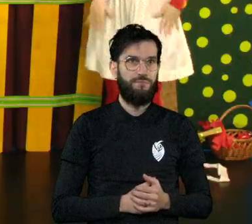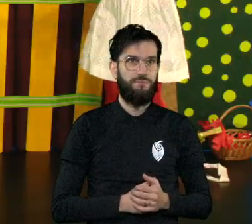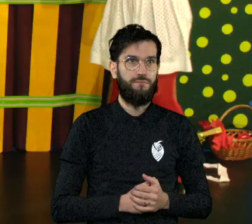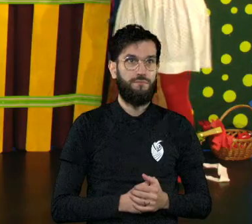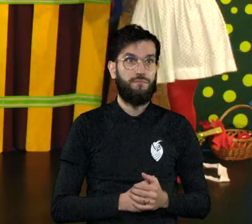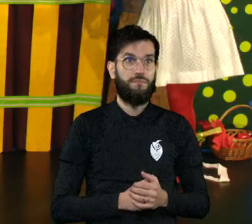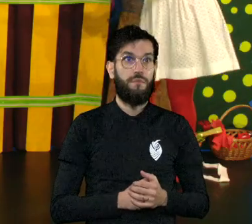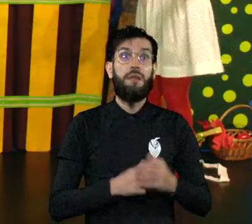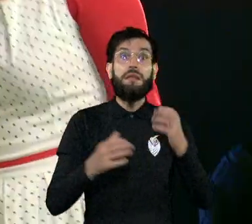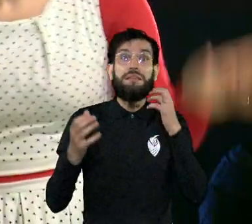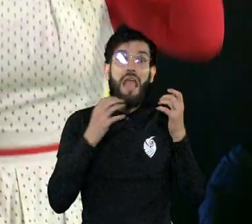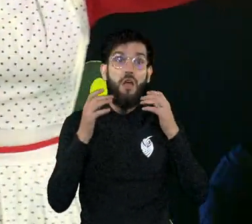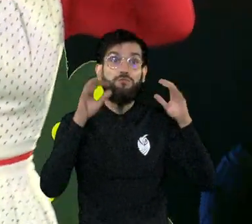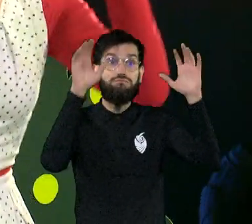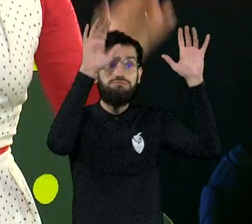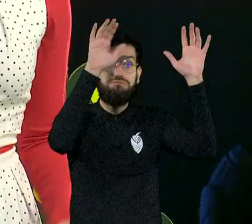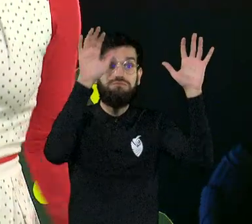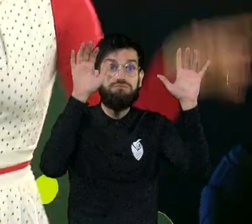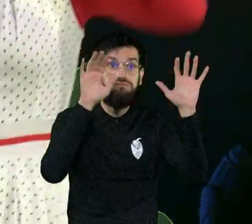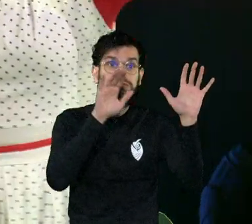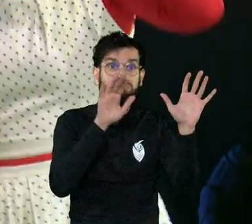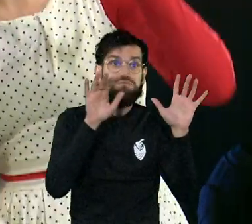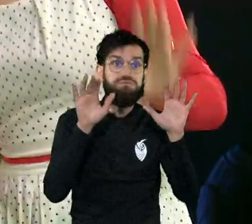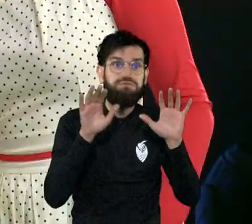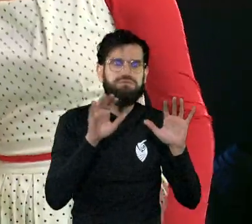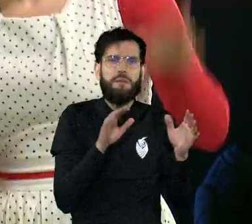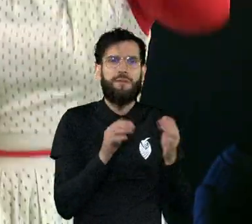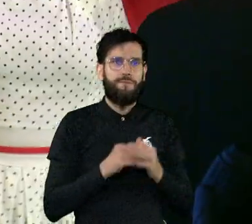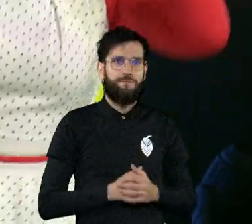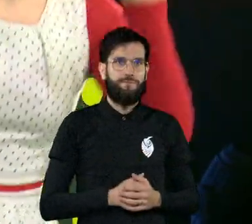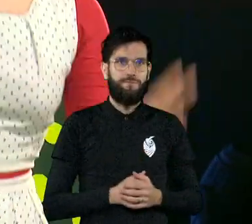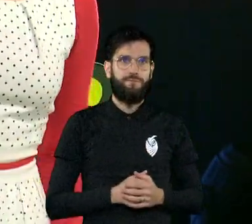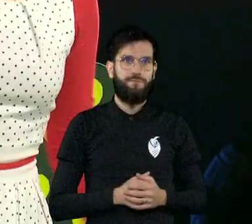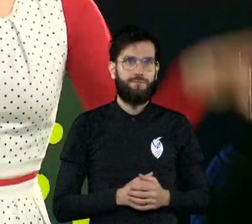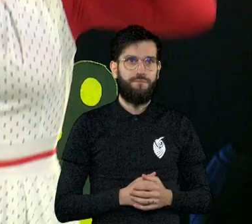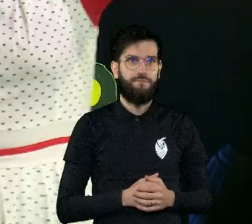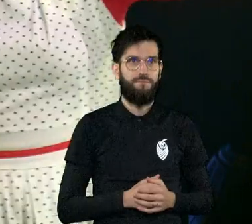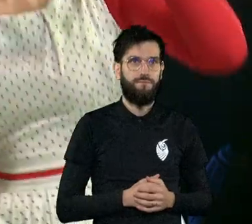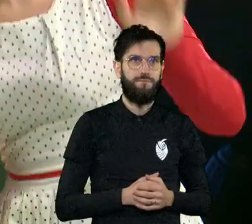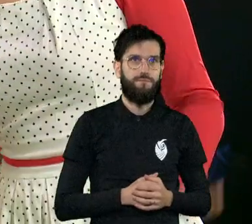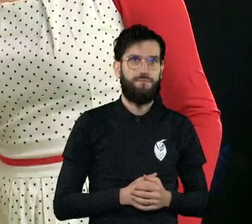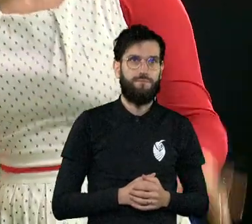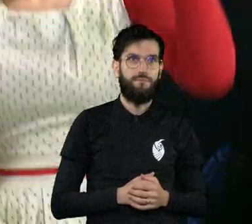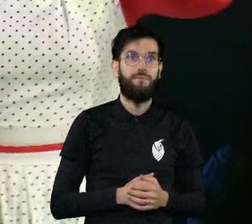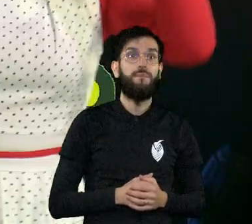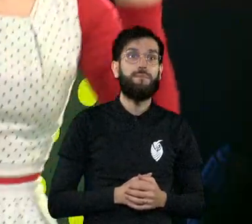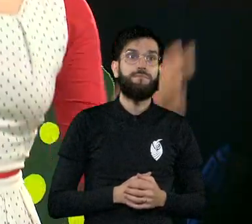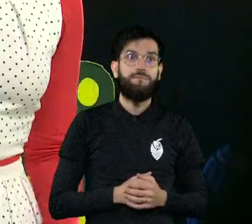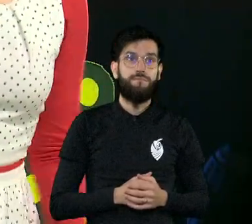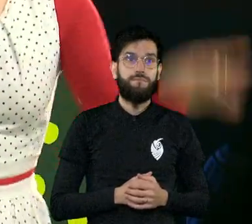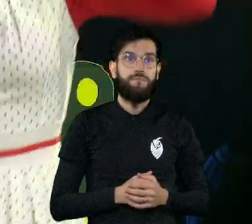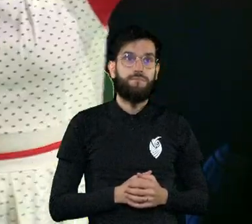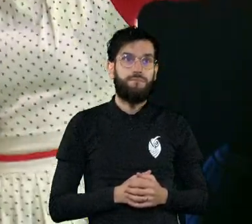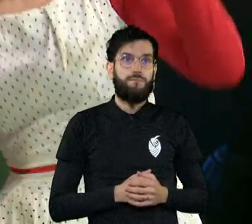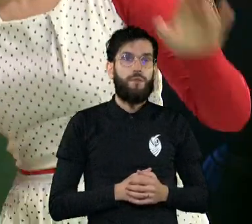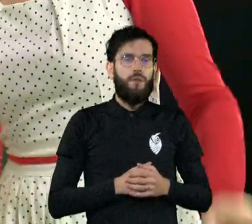Snežik sa nám chumelí, zima je zimička. Poria lúky vybieli,